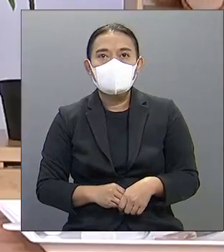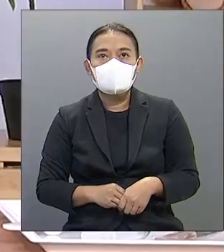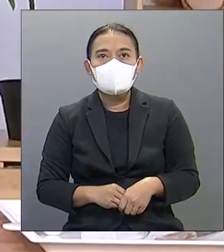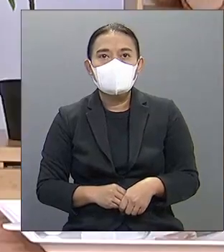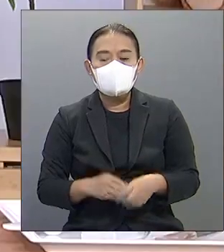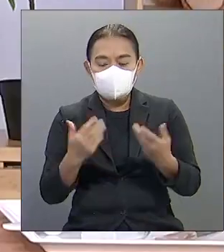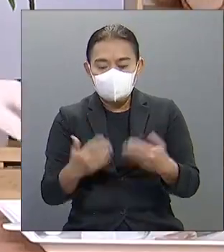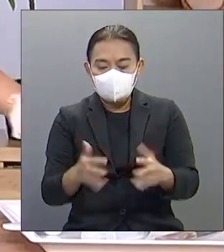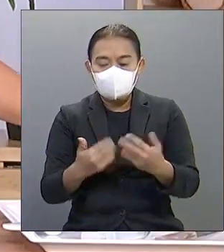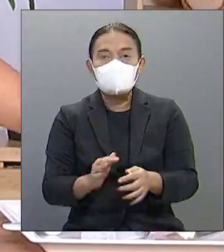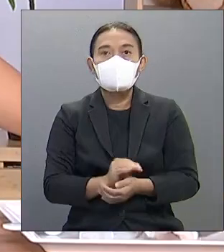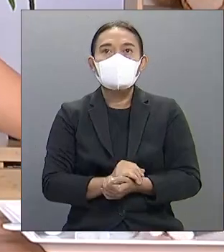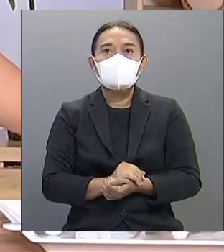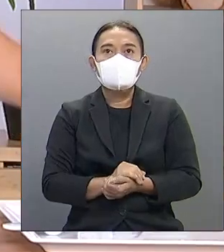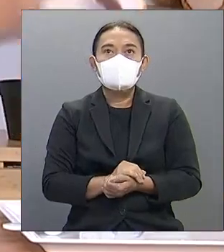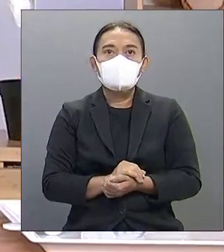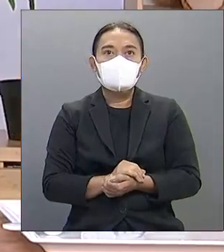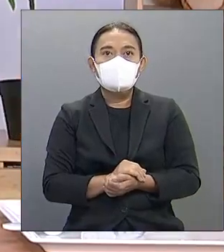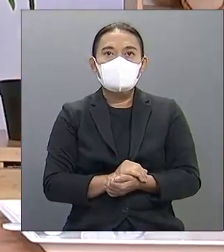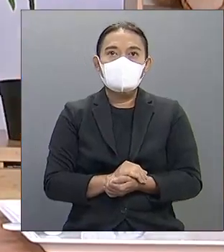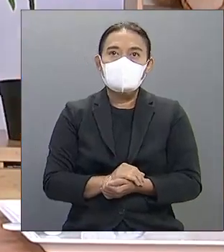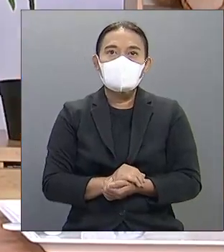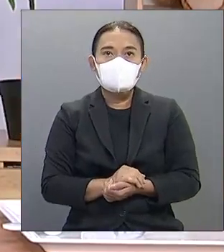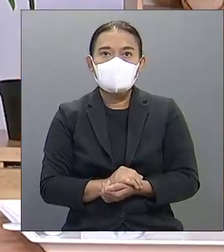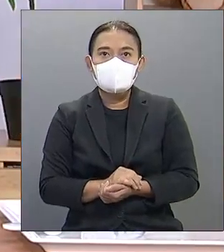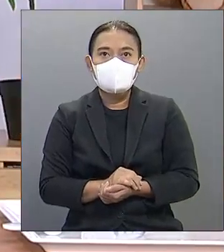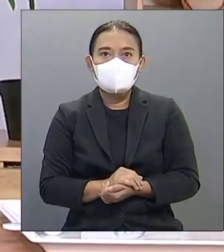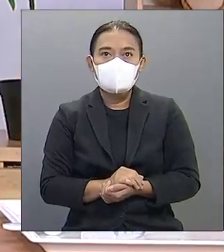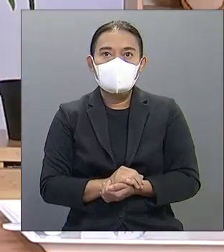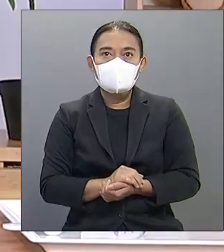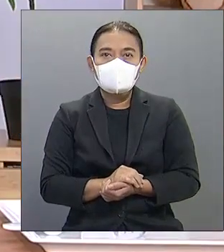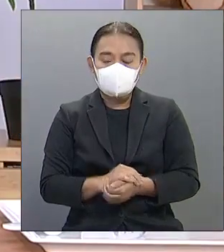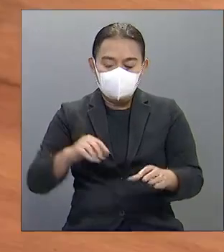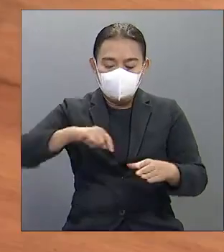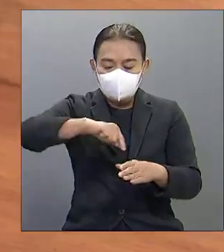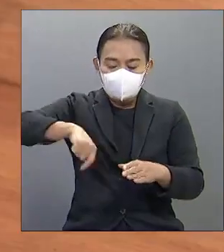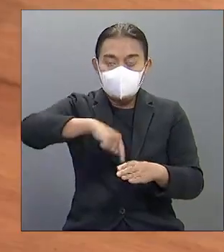เรียบร้อยแล้วนะคะเราก็จะคนให้เข้ากันนะคะ